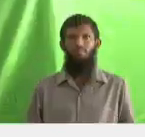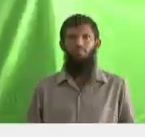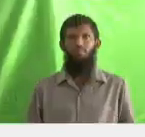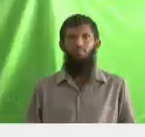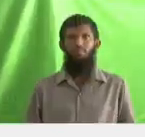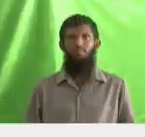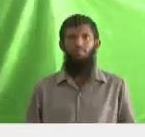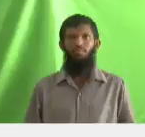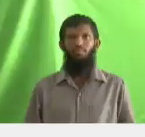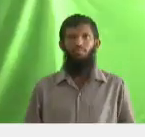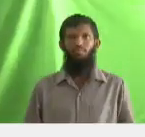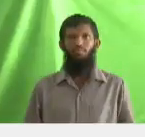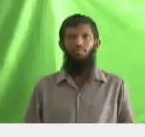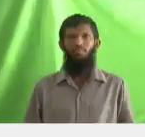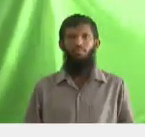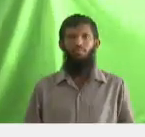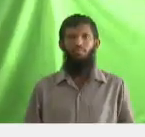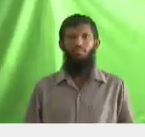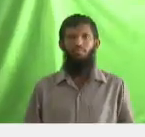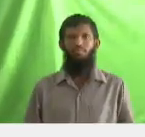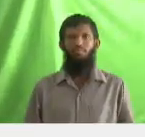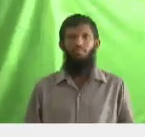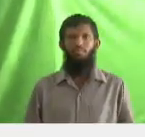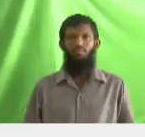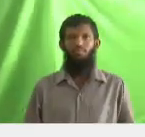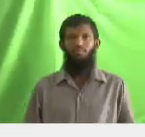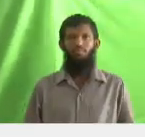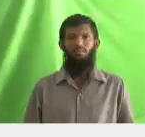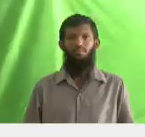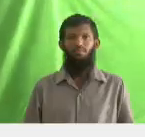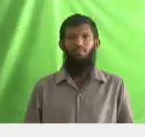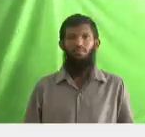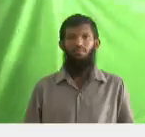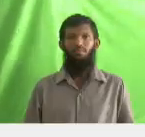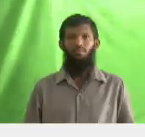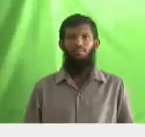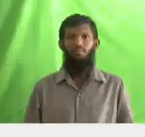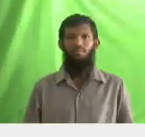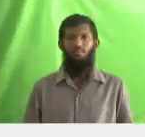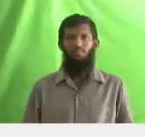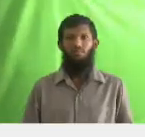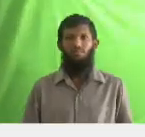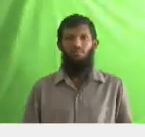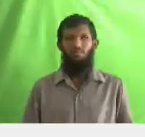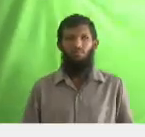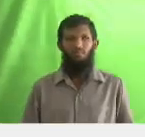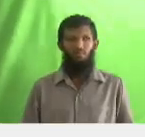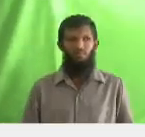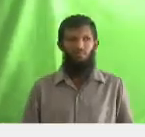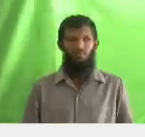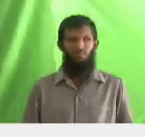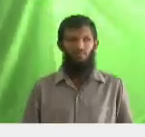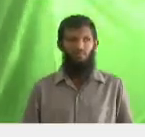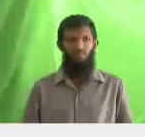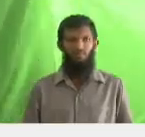البيضاء ليلها كنهارها لا يزيغ عنها إلا هالك، صلى